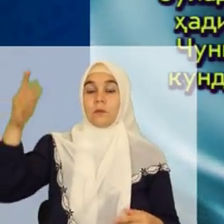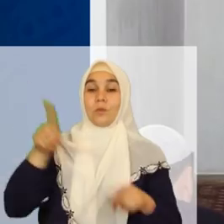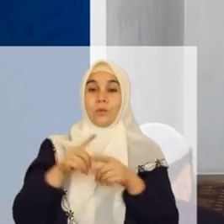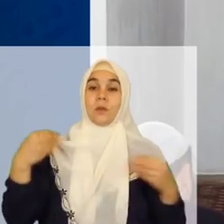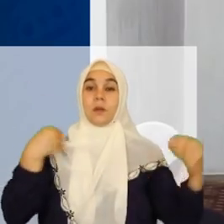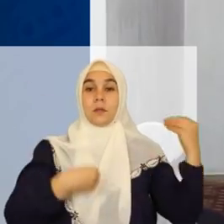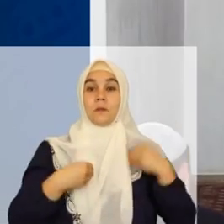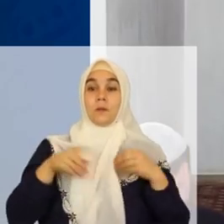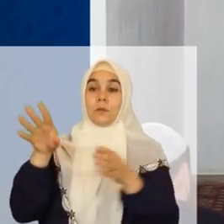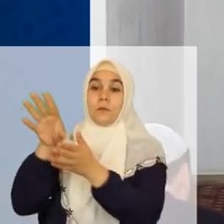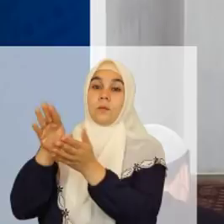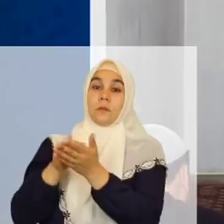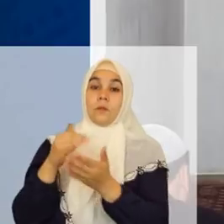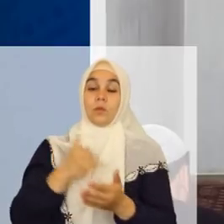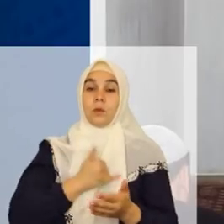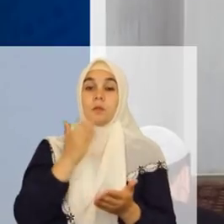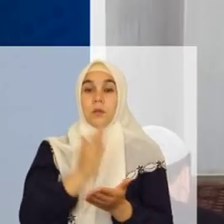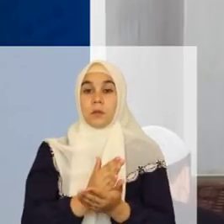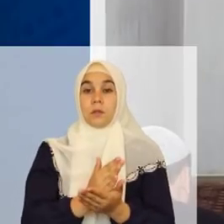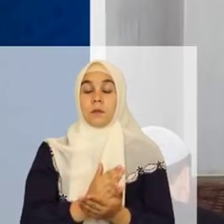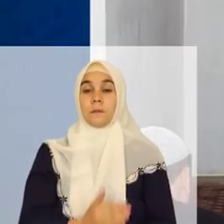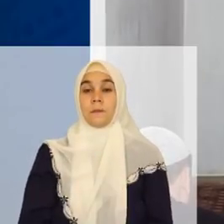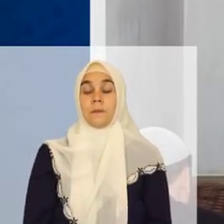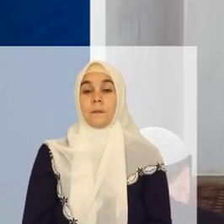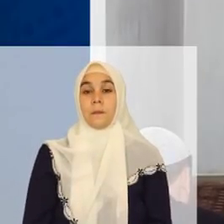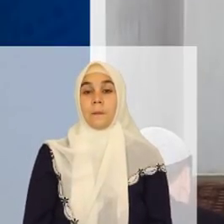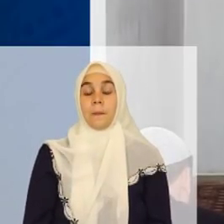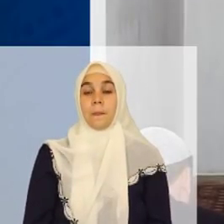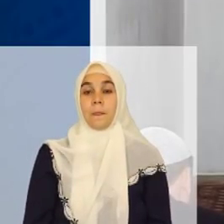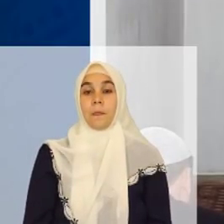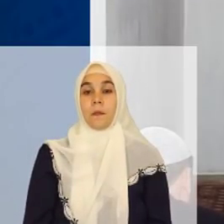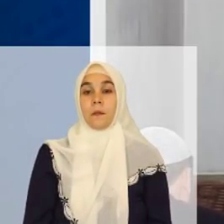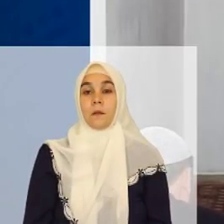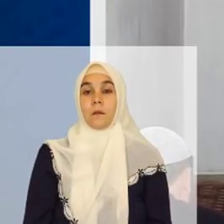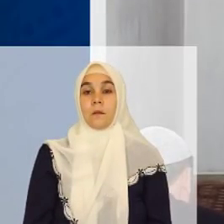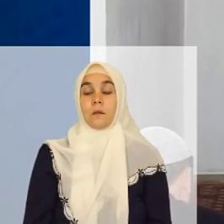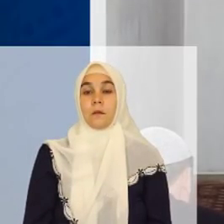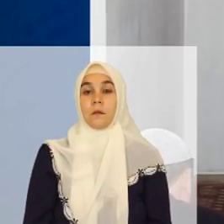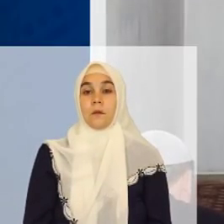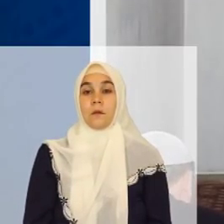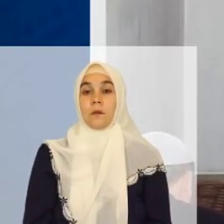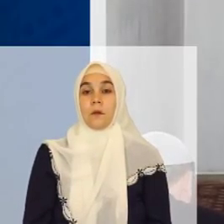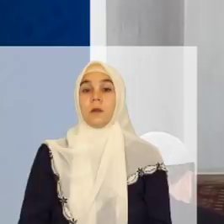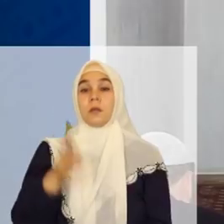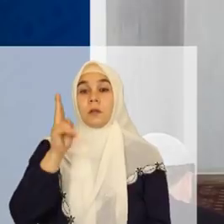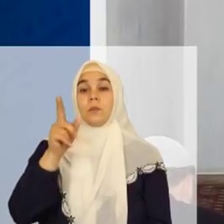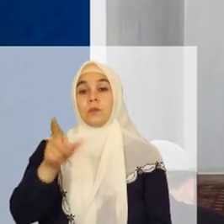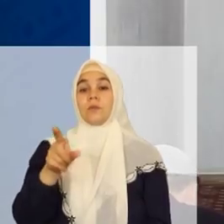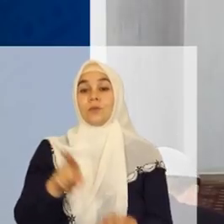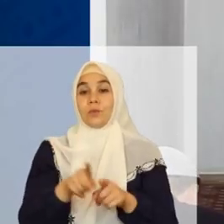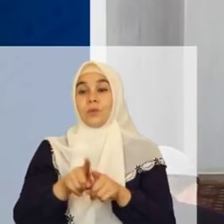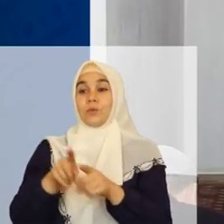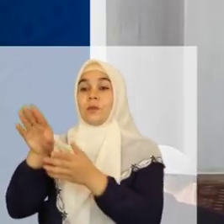qilamiz. Xo'p, bu hadis sharif man tashabbaha bi qawmin fa huwa minhum degan hadis. Kim bir